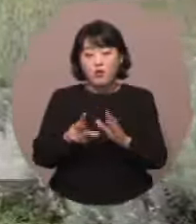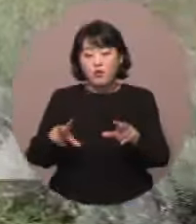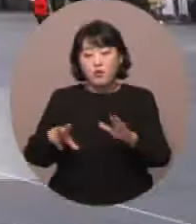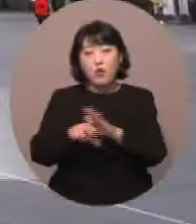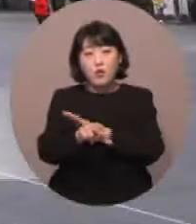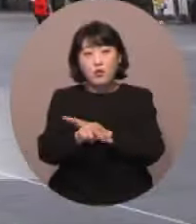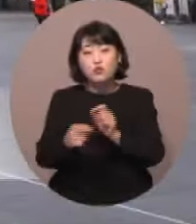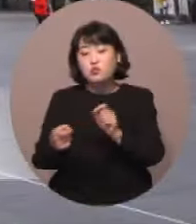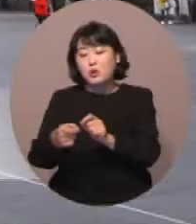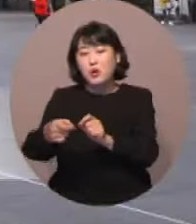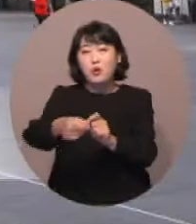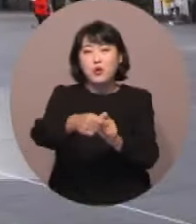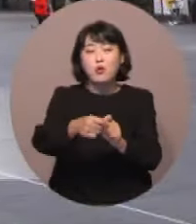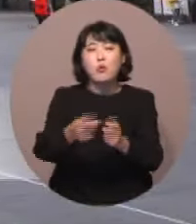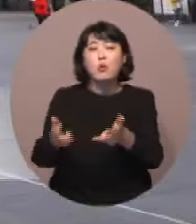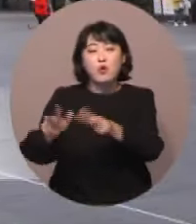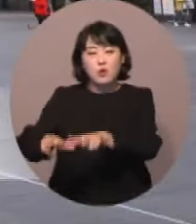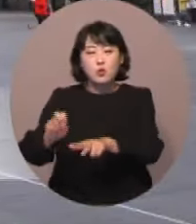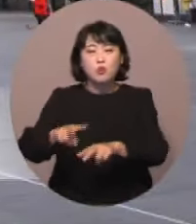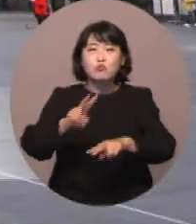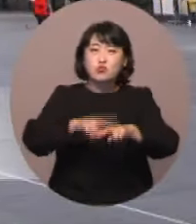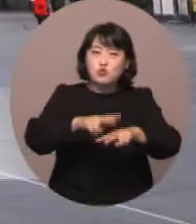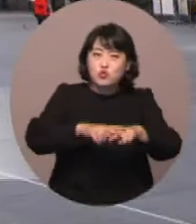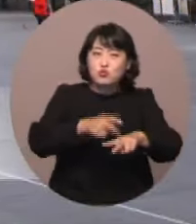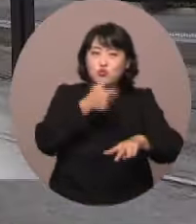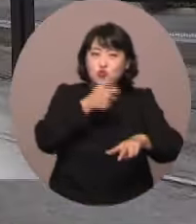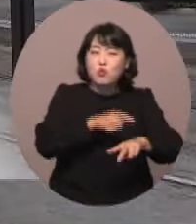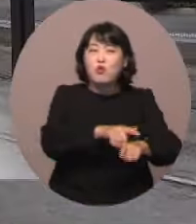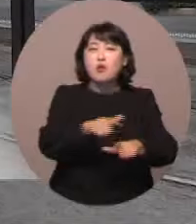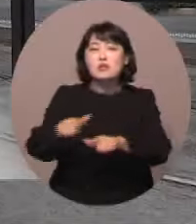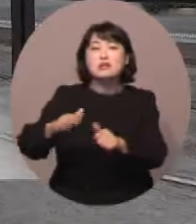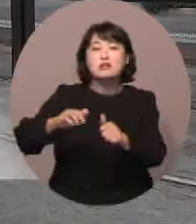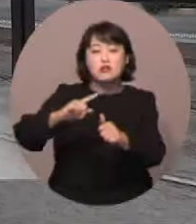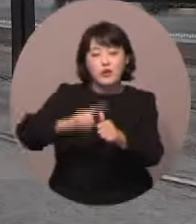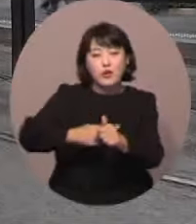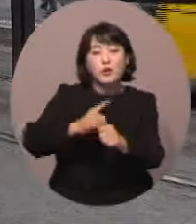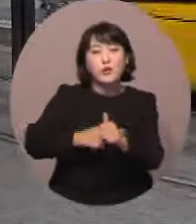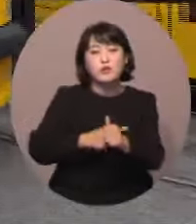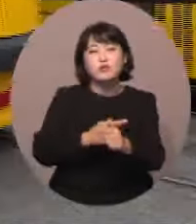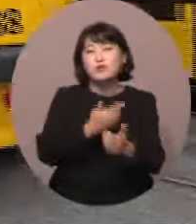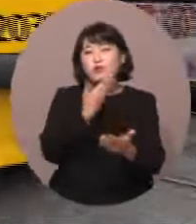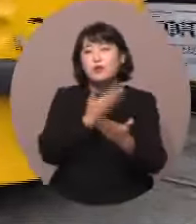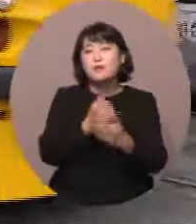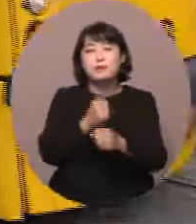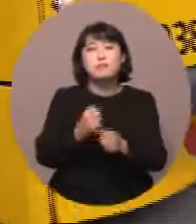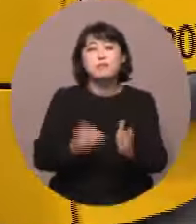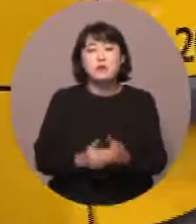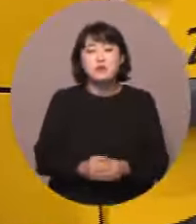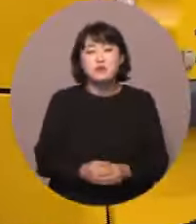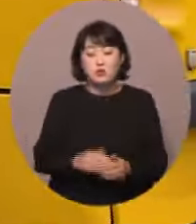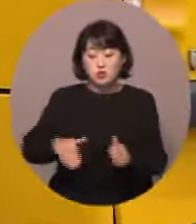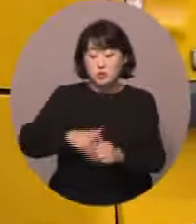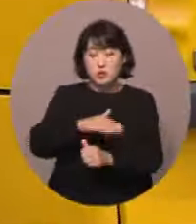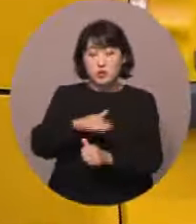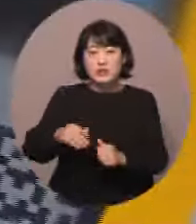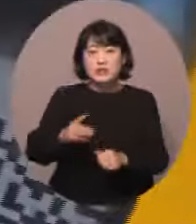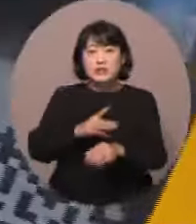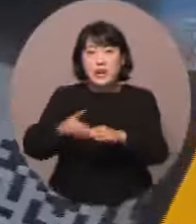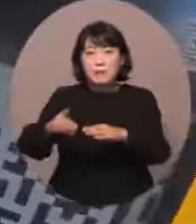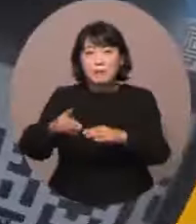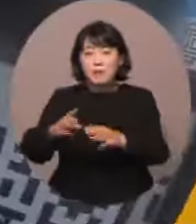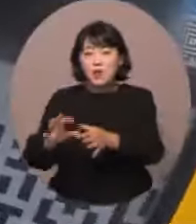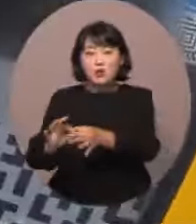광장 중앙에는 분수대를 만드는 등 자연 경관을 중시했습니다. 무엇보다 이곳 주변을 지나는